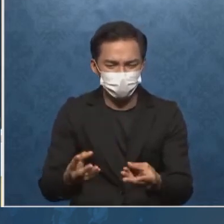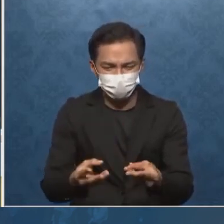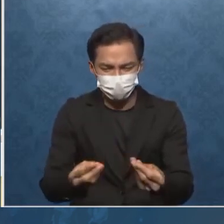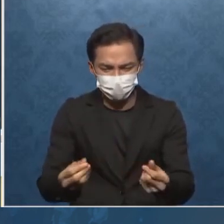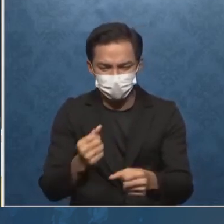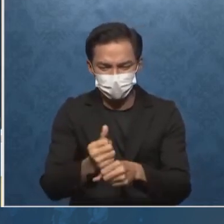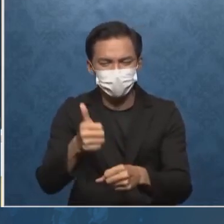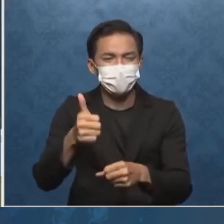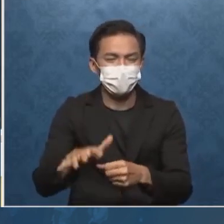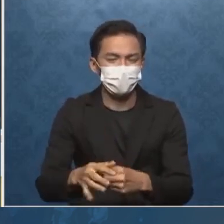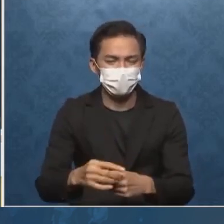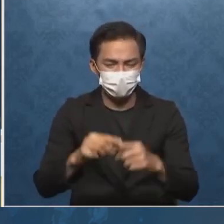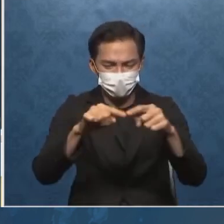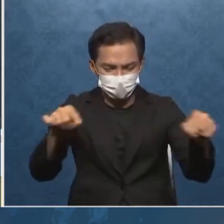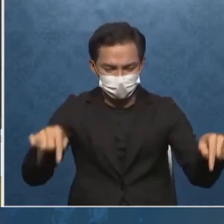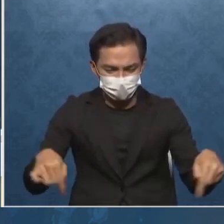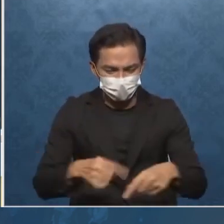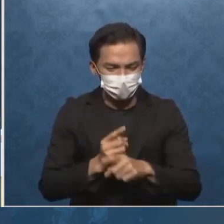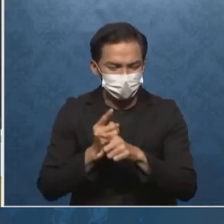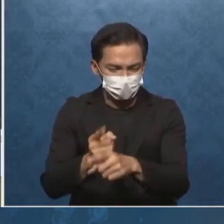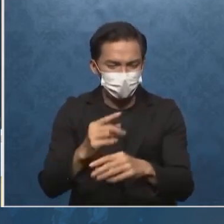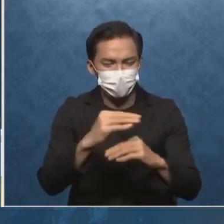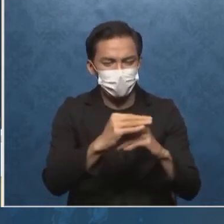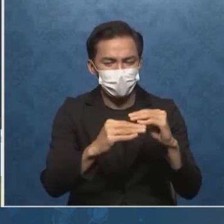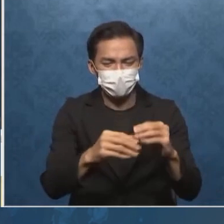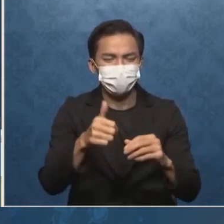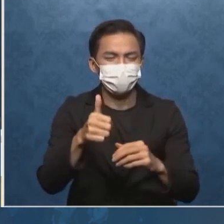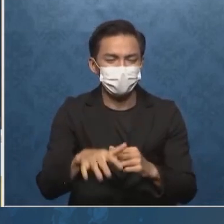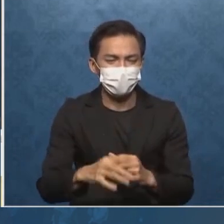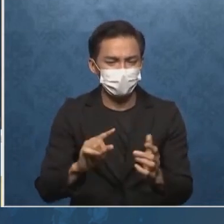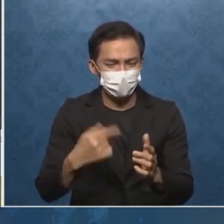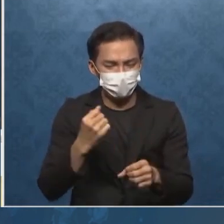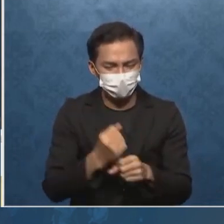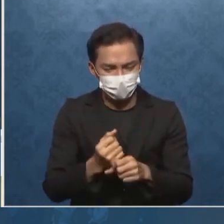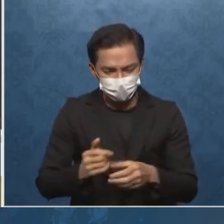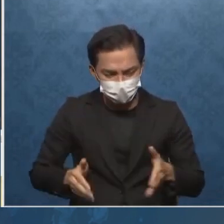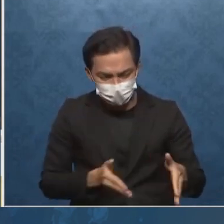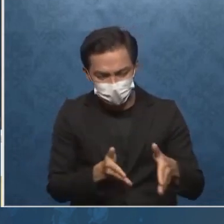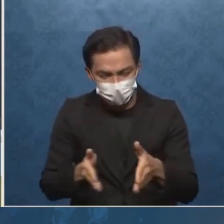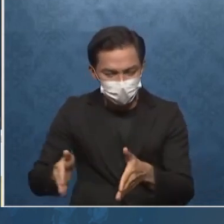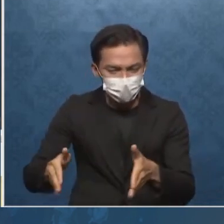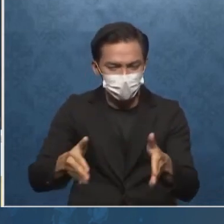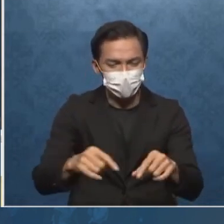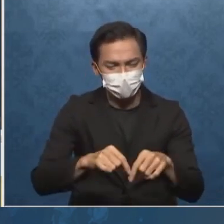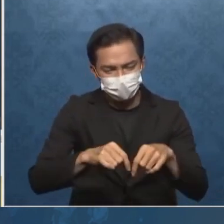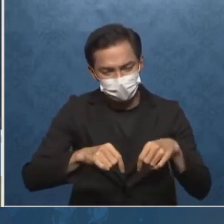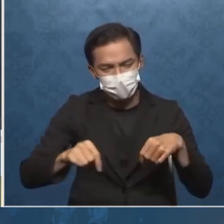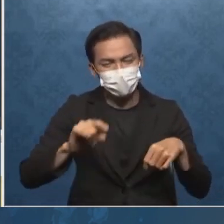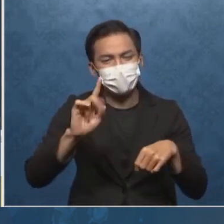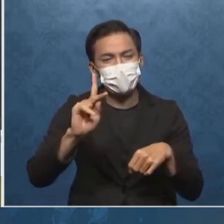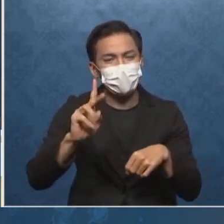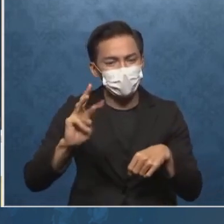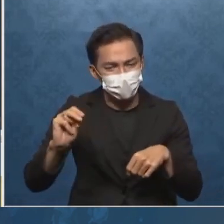ครับไม่สามารถที่จะทำโครงการให้ราบรื่นไปได้นะครับตอนแรกก็ว่าจะกดคลองไส้ไก่นะครับยาว 1กิโลกรัม